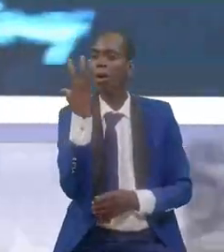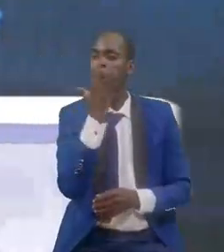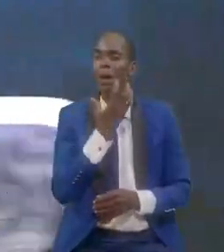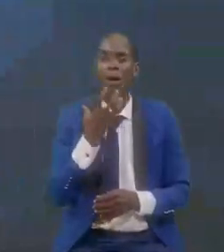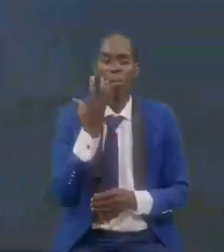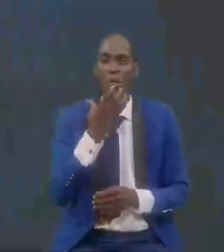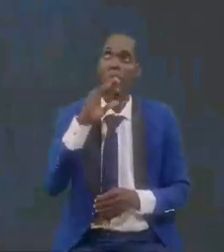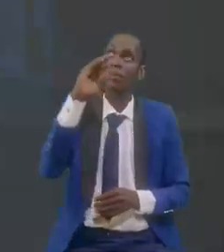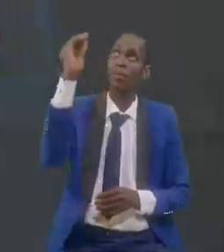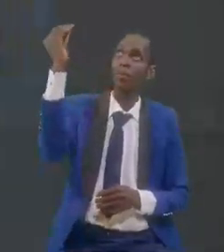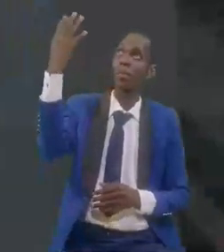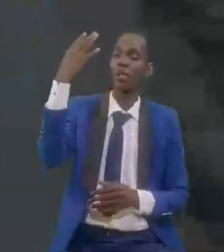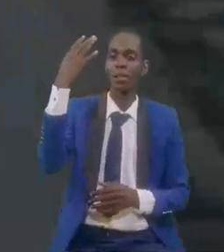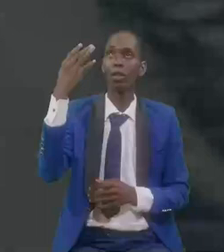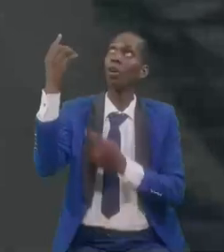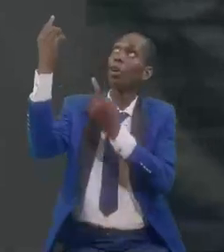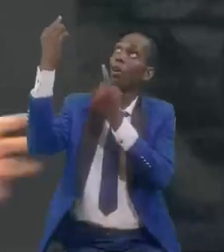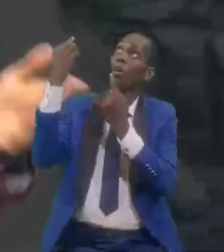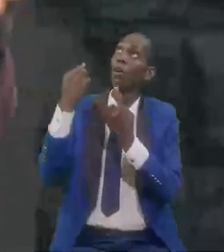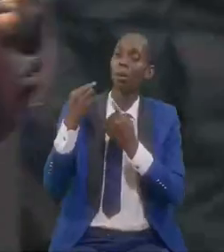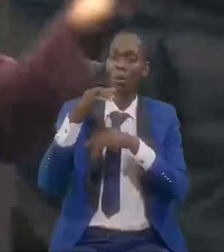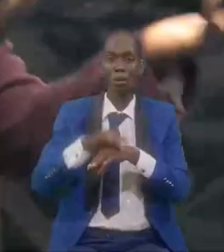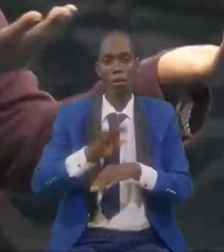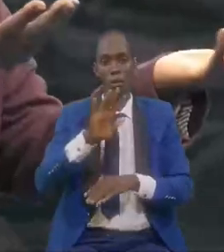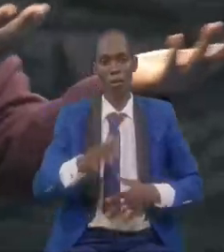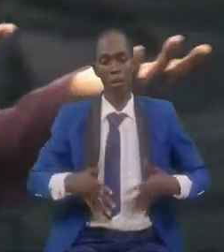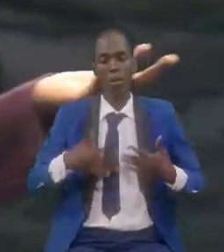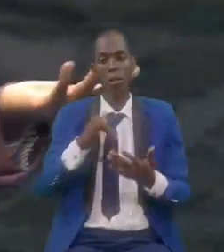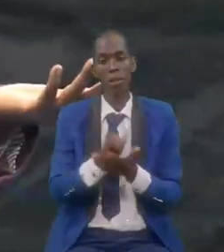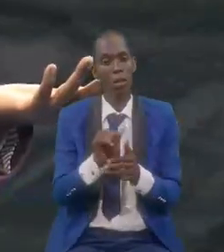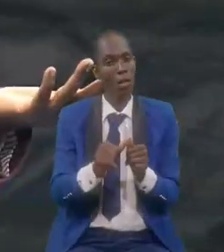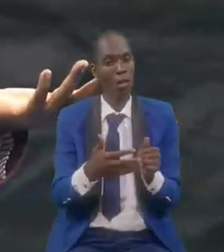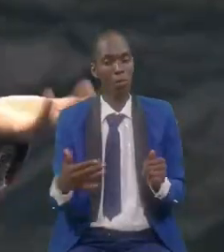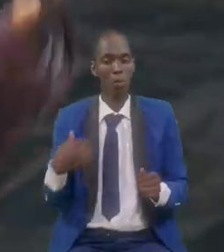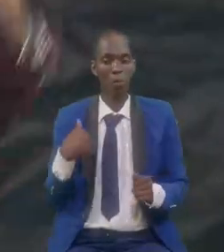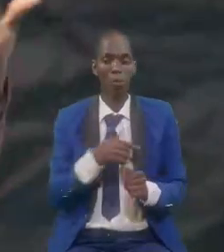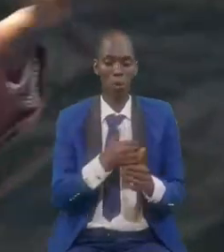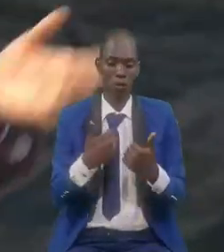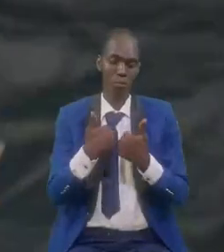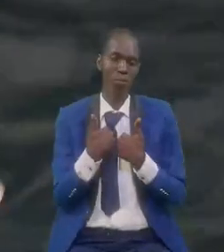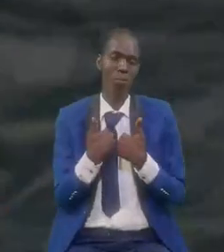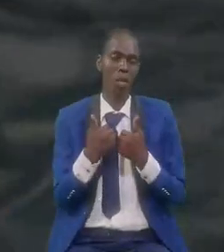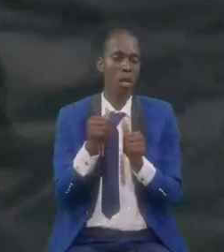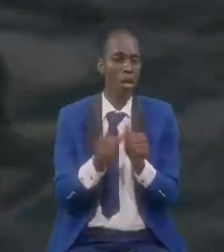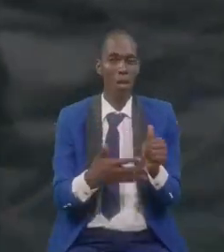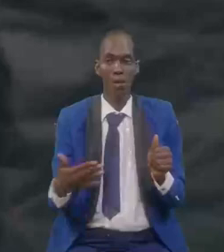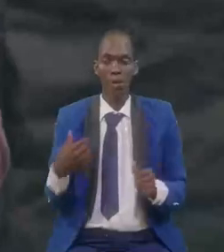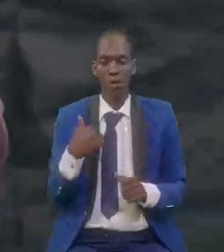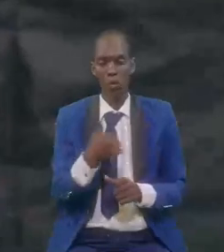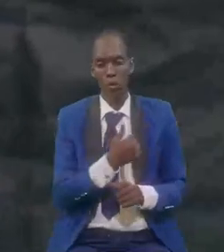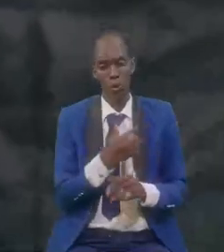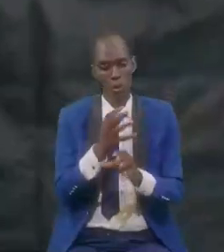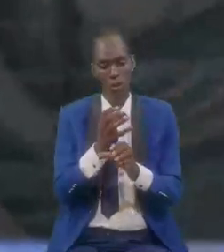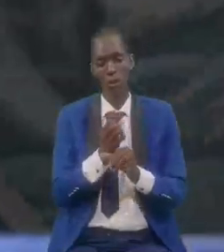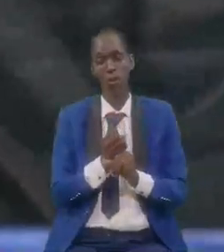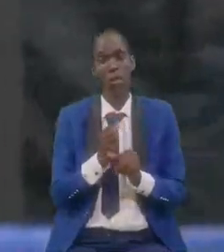la grâce merveilleuse venant dans ta vie pour que tout ce que nous avons, pour que tout ce que nous